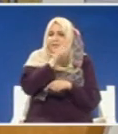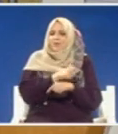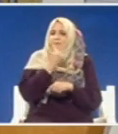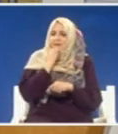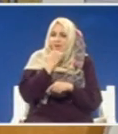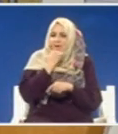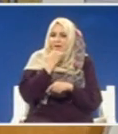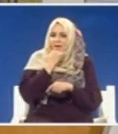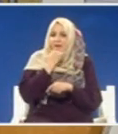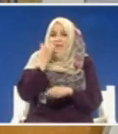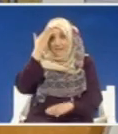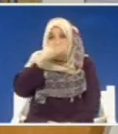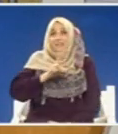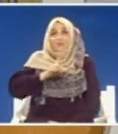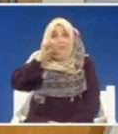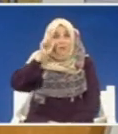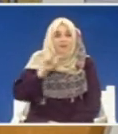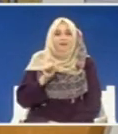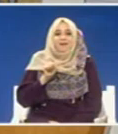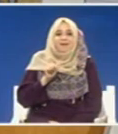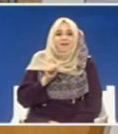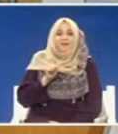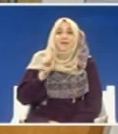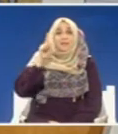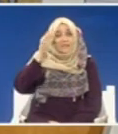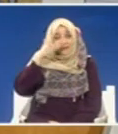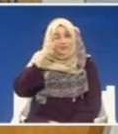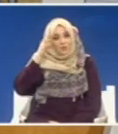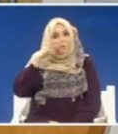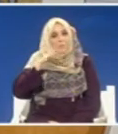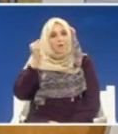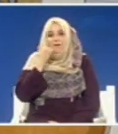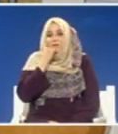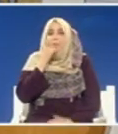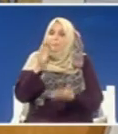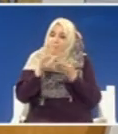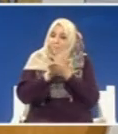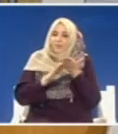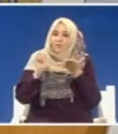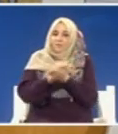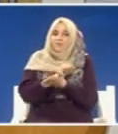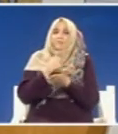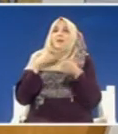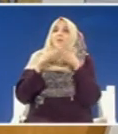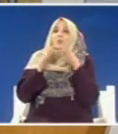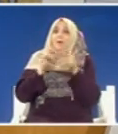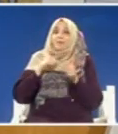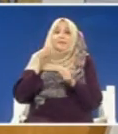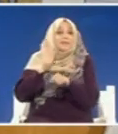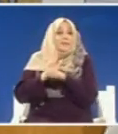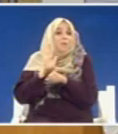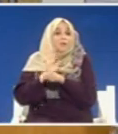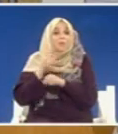ذنبا وعرف أن له ربا يأخذ بالذنب ويغفره فاستغفرني، اشهدوا